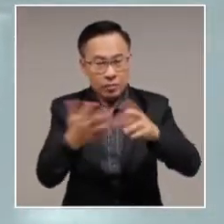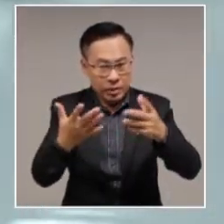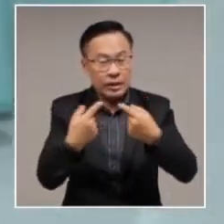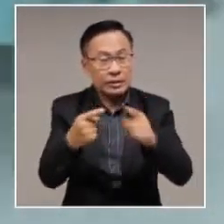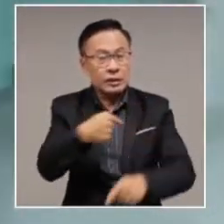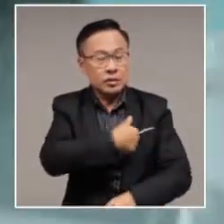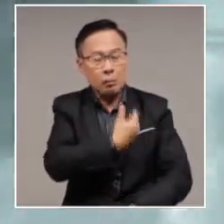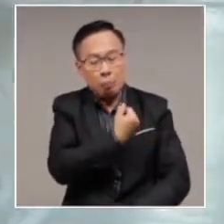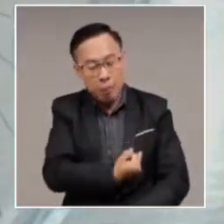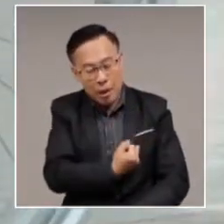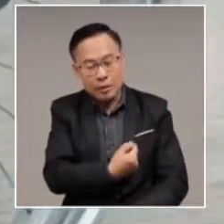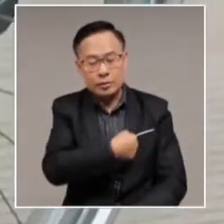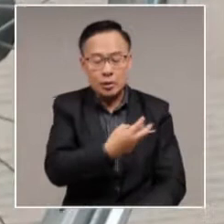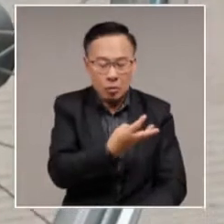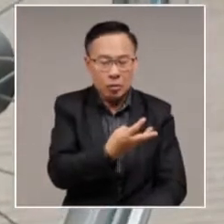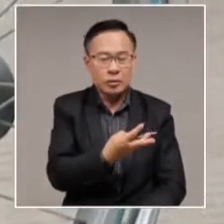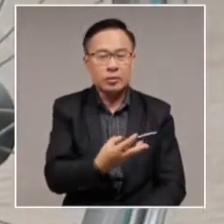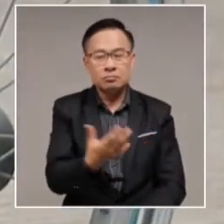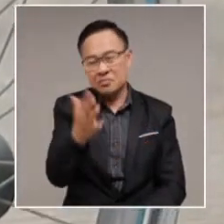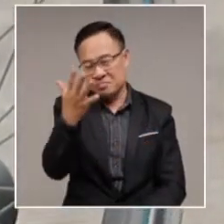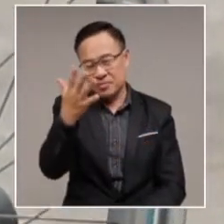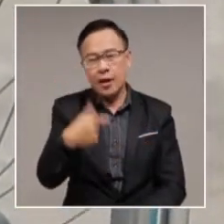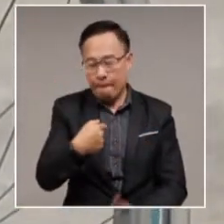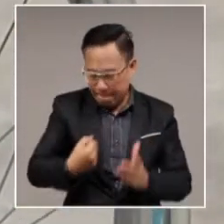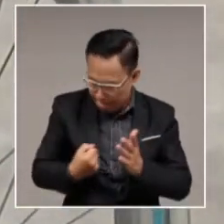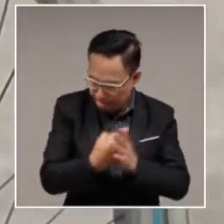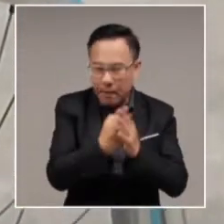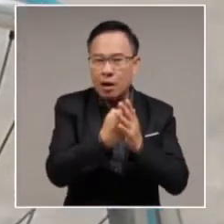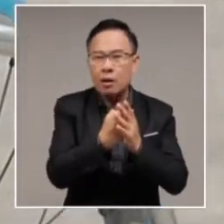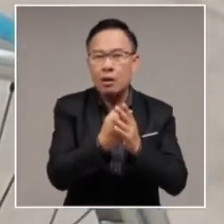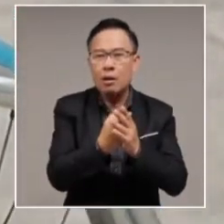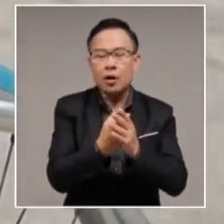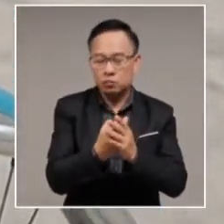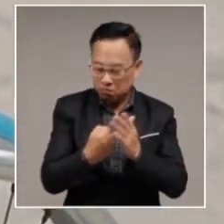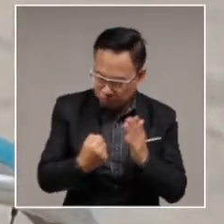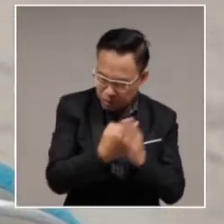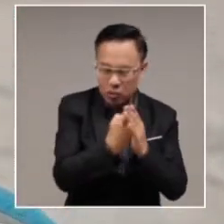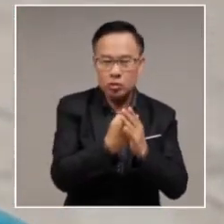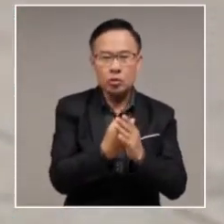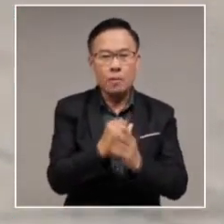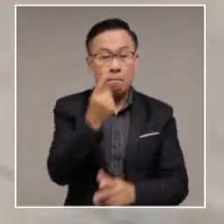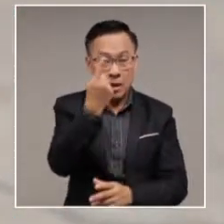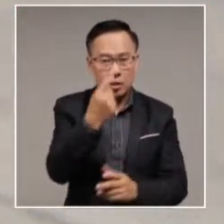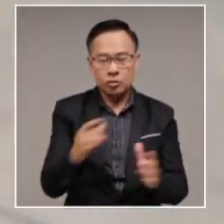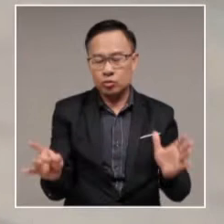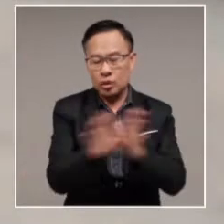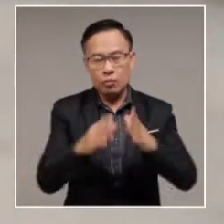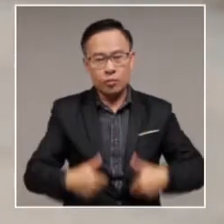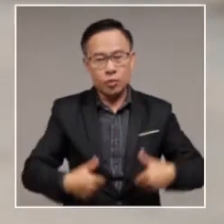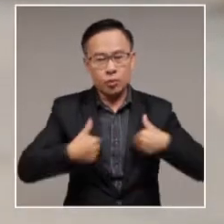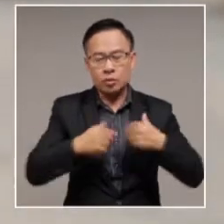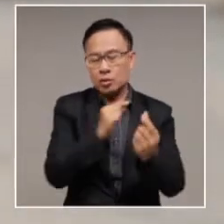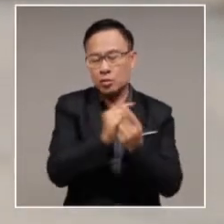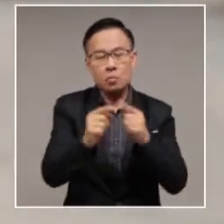ไม่ได้ทำให้เธอท้อแท้หรือน้อยใจในโชคชะตาแต่กลับเป็นแรงผลักดันให้เธอฮึดสู้และสามารถใช้ชีวิตอยู่ในสังค